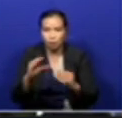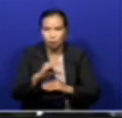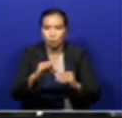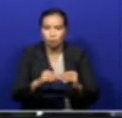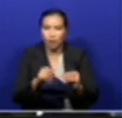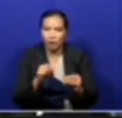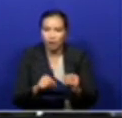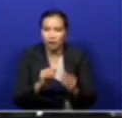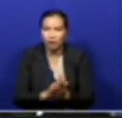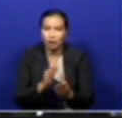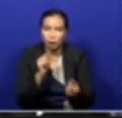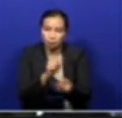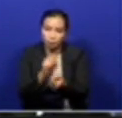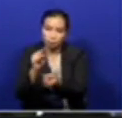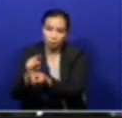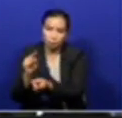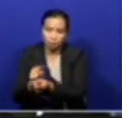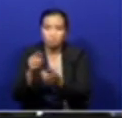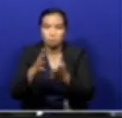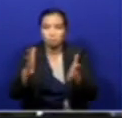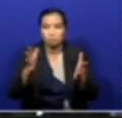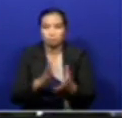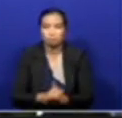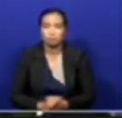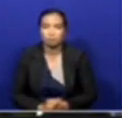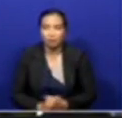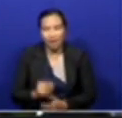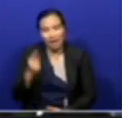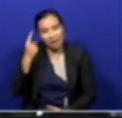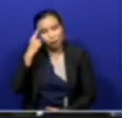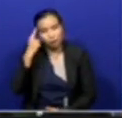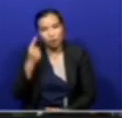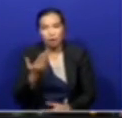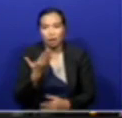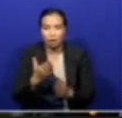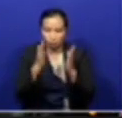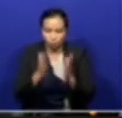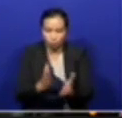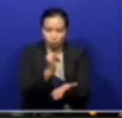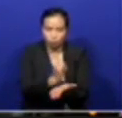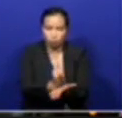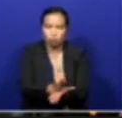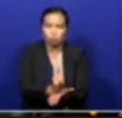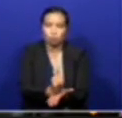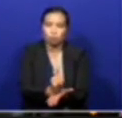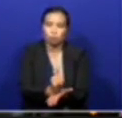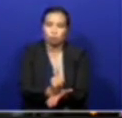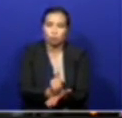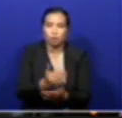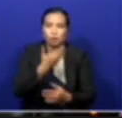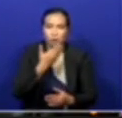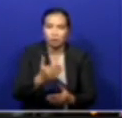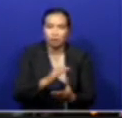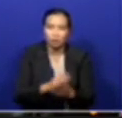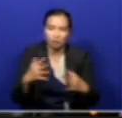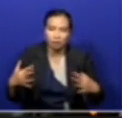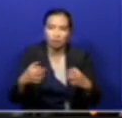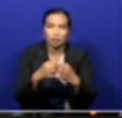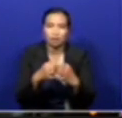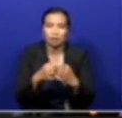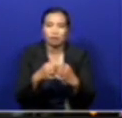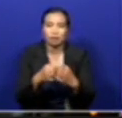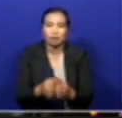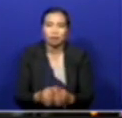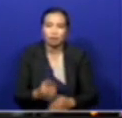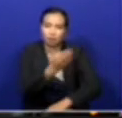เกิดขึ้นจำนวนมากเลยทีเดียวแล้วคิดดูว่าคนที่ติดเตียงนี่หรือว่าคนที่เกิดอุบัติเหตุถูก